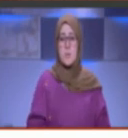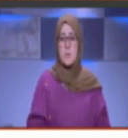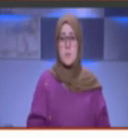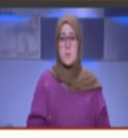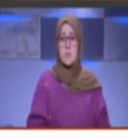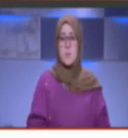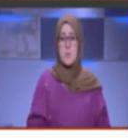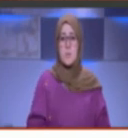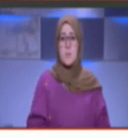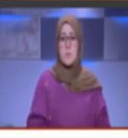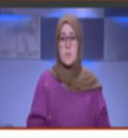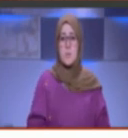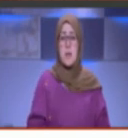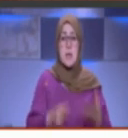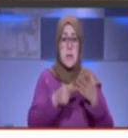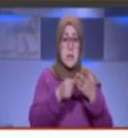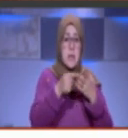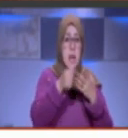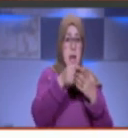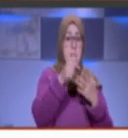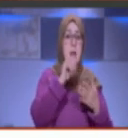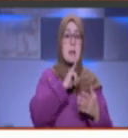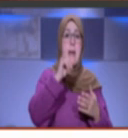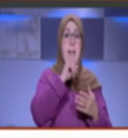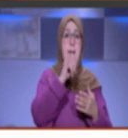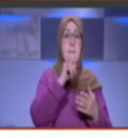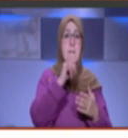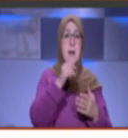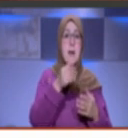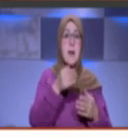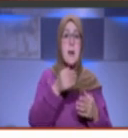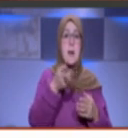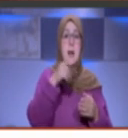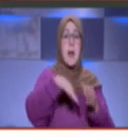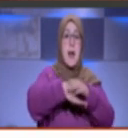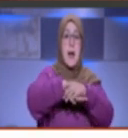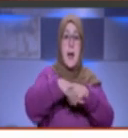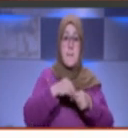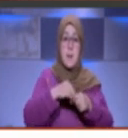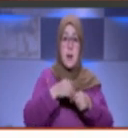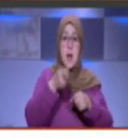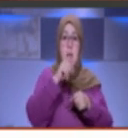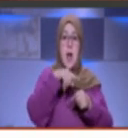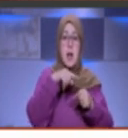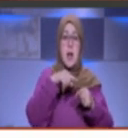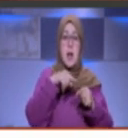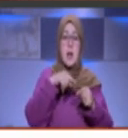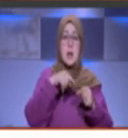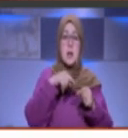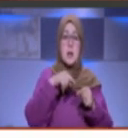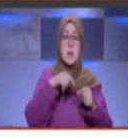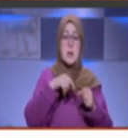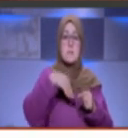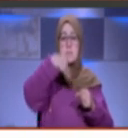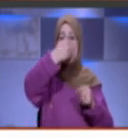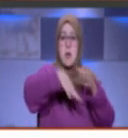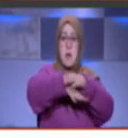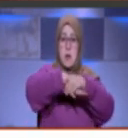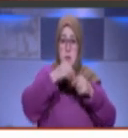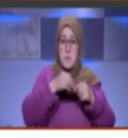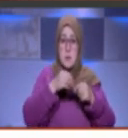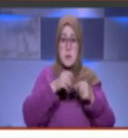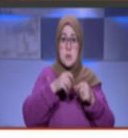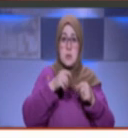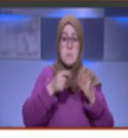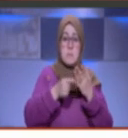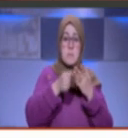تعليمات هامة وضرورية جدا لمجلس الوزراء للعمل على تنفيذها في الفترة القادمة، في رأيك ما هي هذه التعليمات التي قد يكون وجه